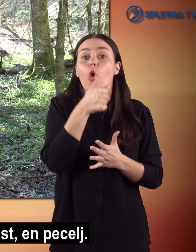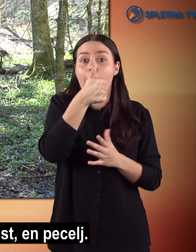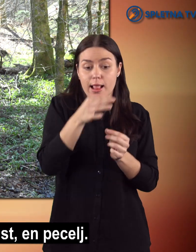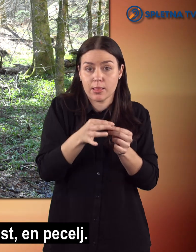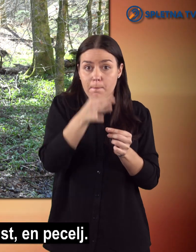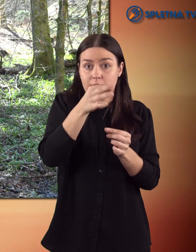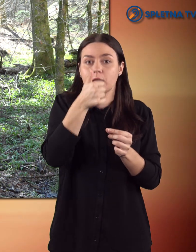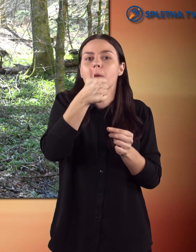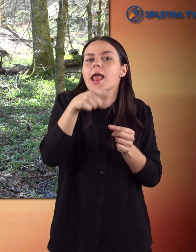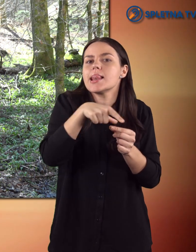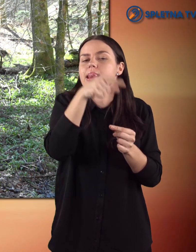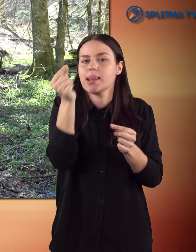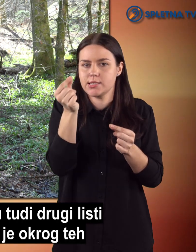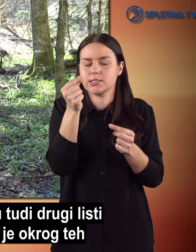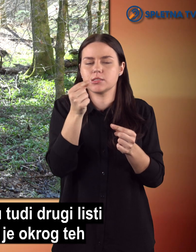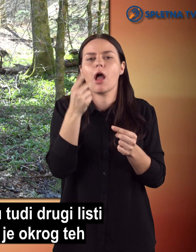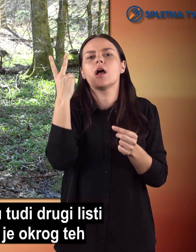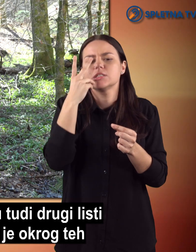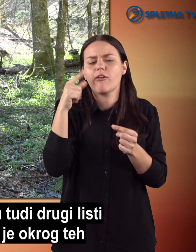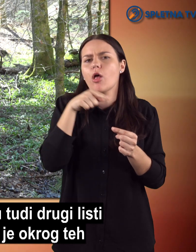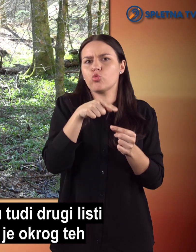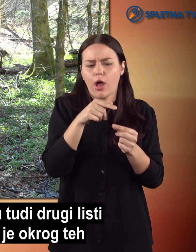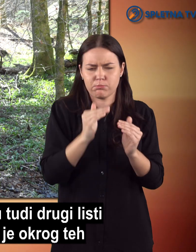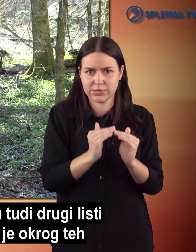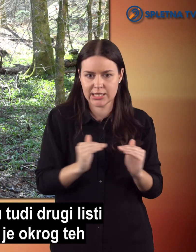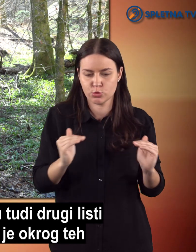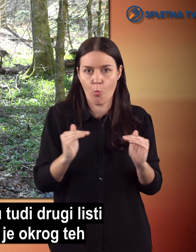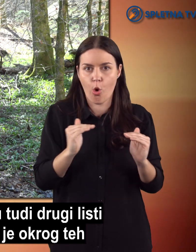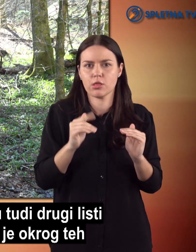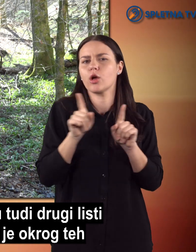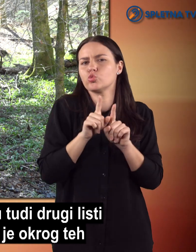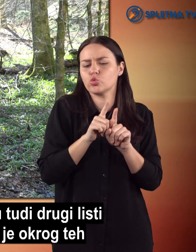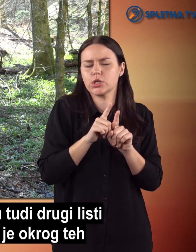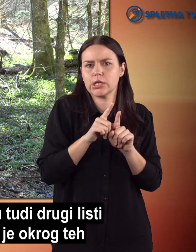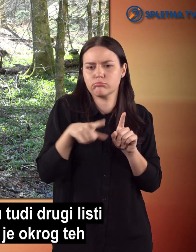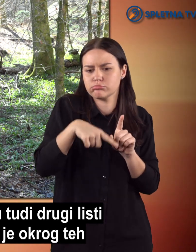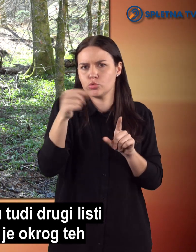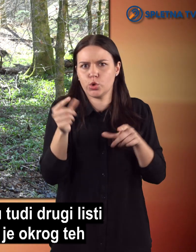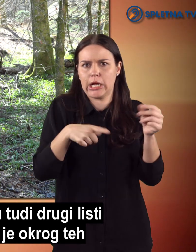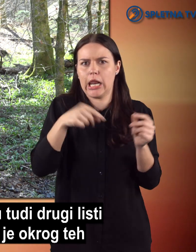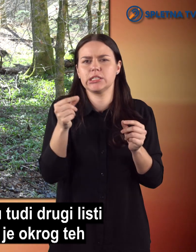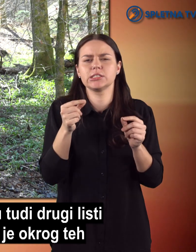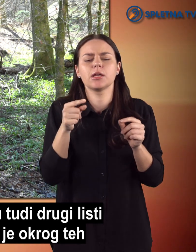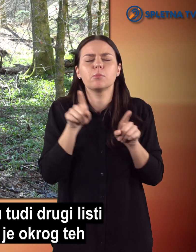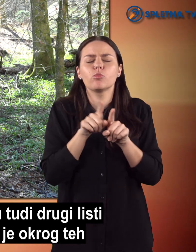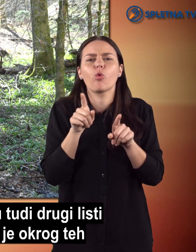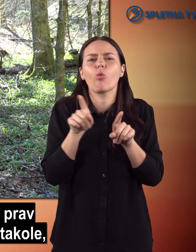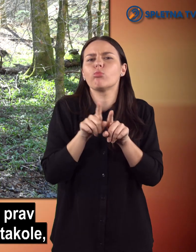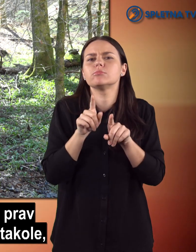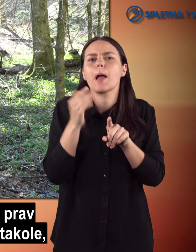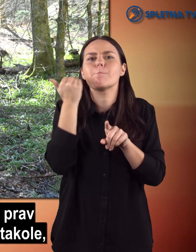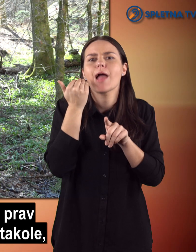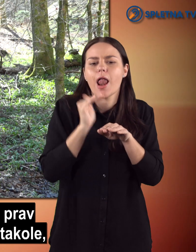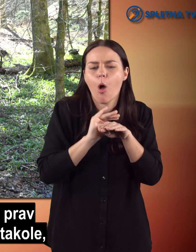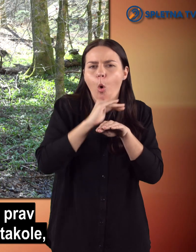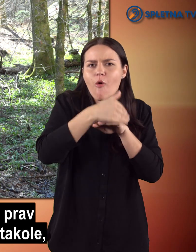en pecelj, a ne. Seveda so tukaj pri dnu, a ne, tudi drugi listi in taka bela ovojnica je okrog teh